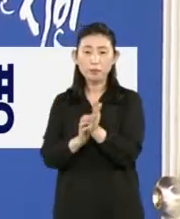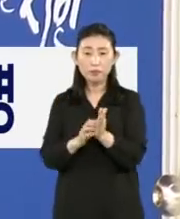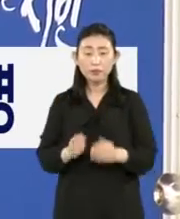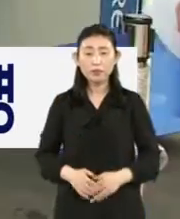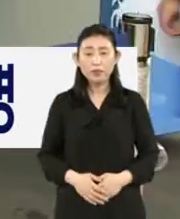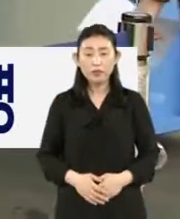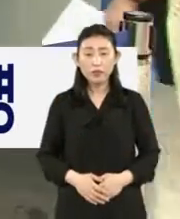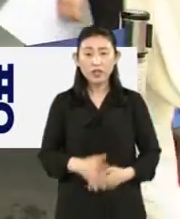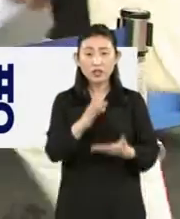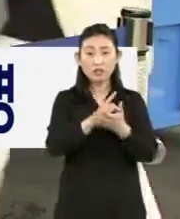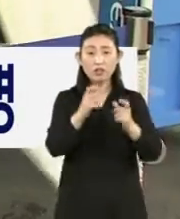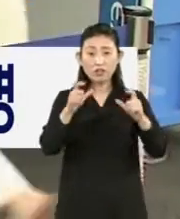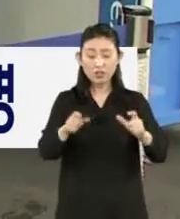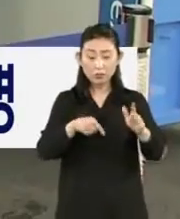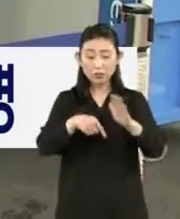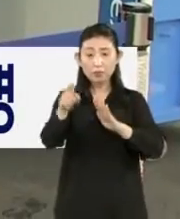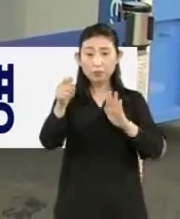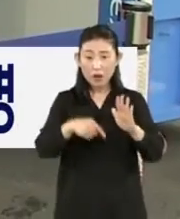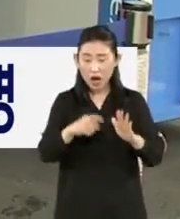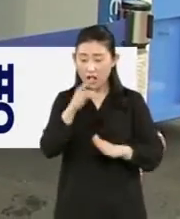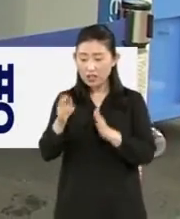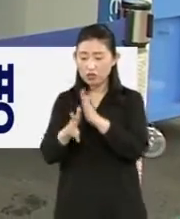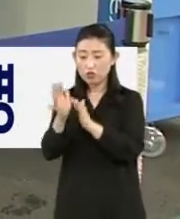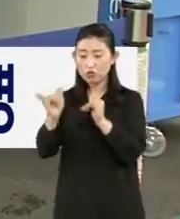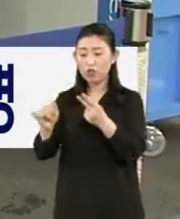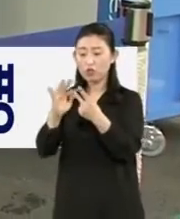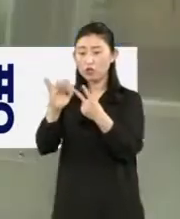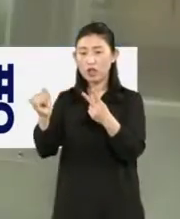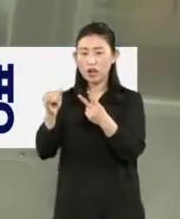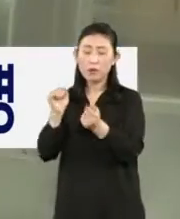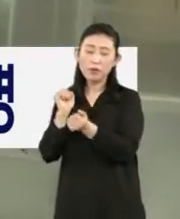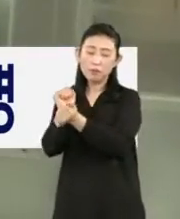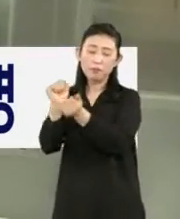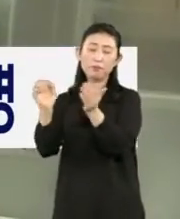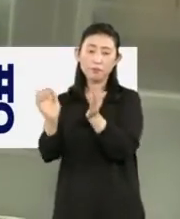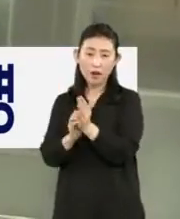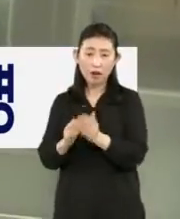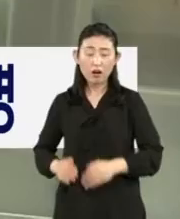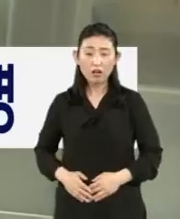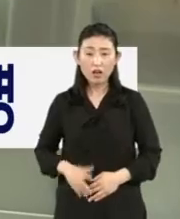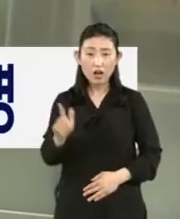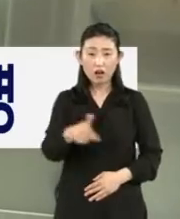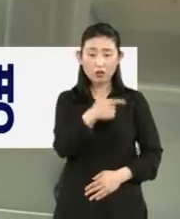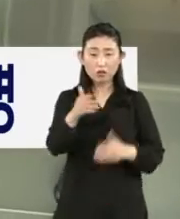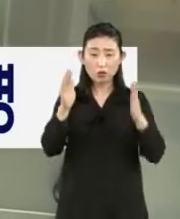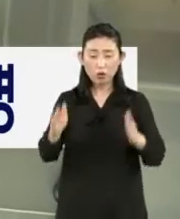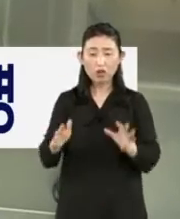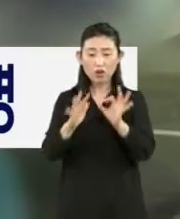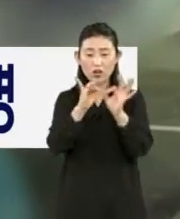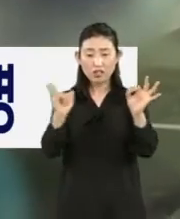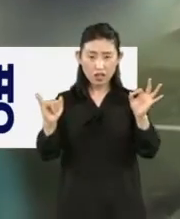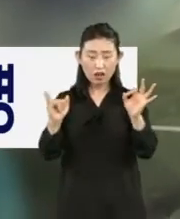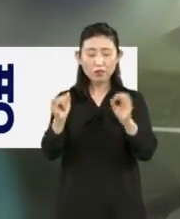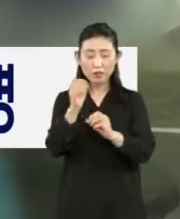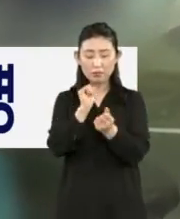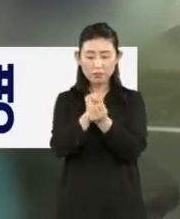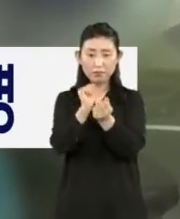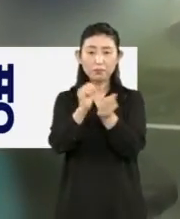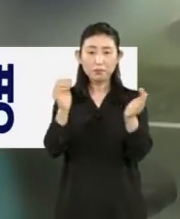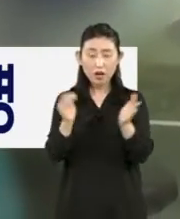나왔습니다. 천안에서도 이곳을 다녀간 아산시 주민 2명이 양성 판정을 받는 등 하루 동안 10명의 추가 확진자가